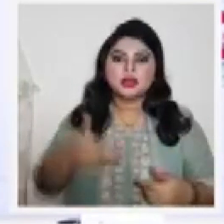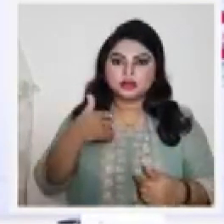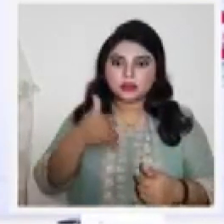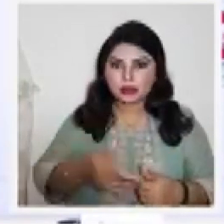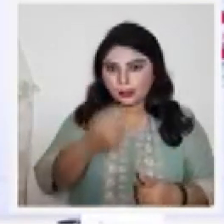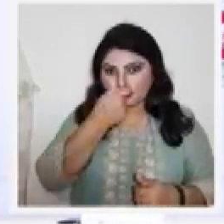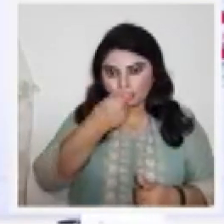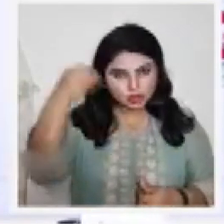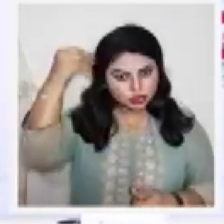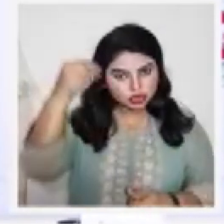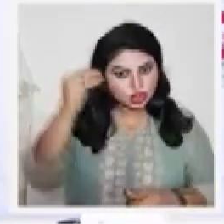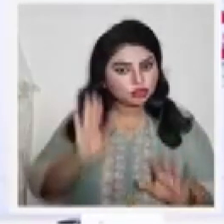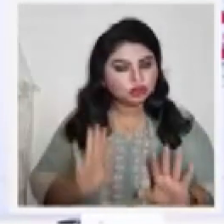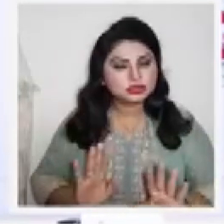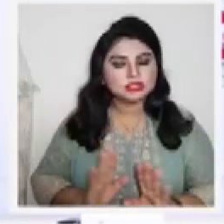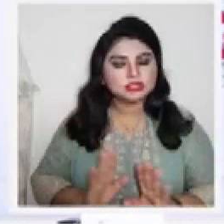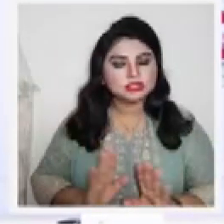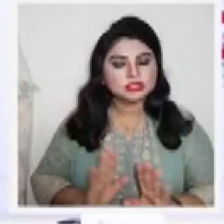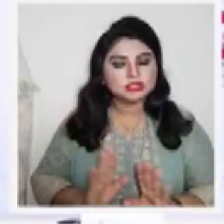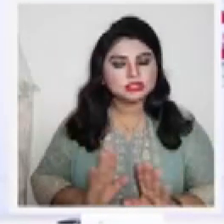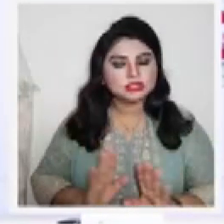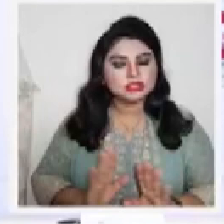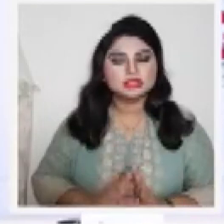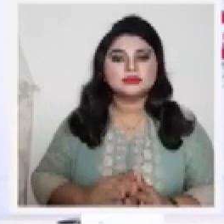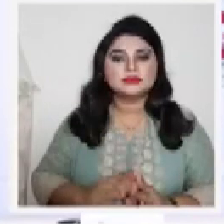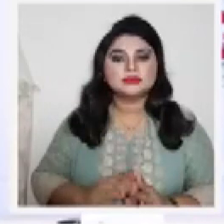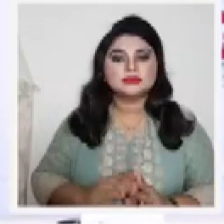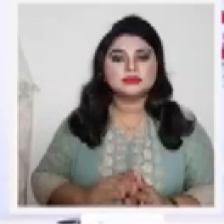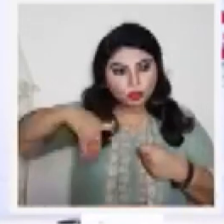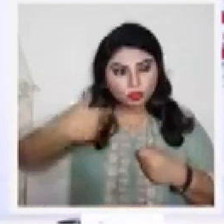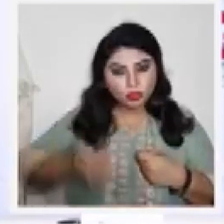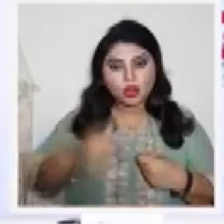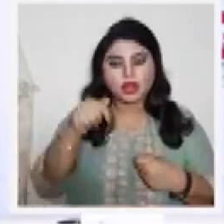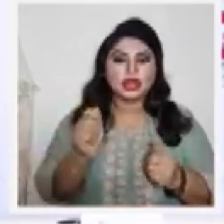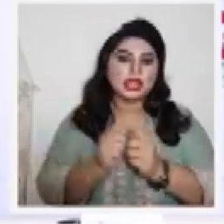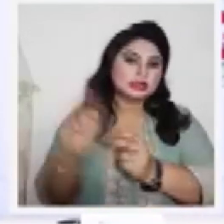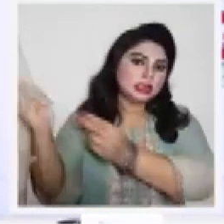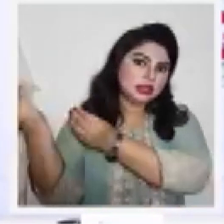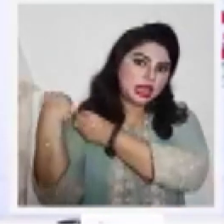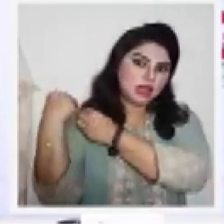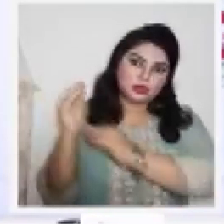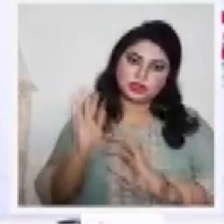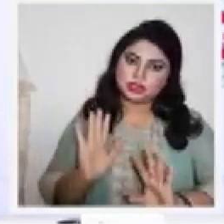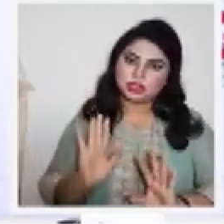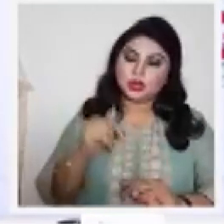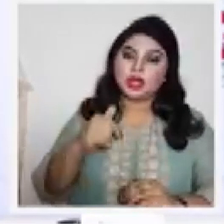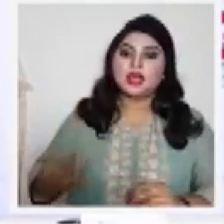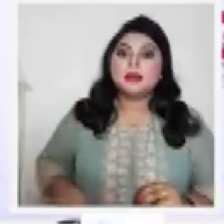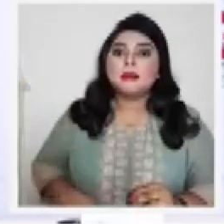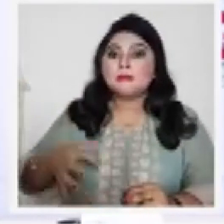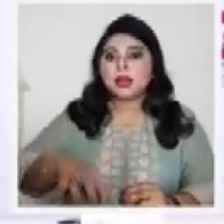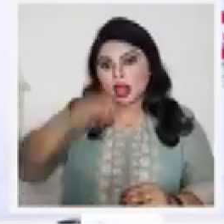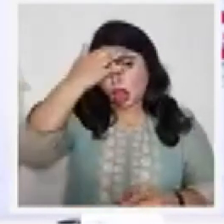করি। স্বাধীনতা সংগ্রামে বিভিন্ন অধ্যায়ে উনি গুরুত্বপূর্ণ ভূমিকা পালন করেছেন এবং দেশের সংকটময়